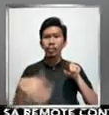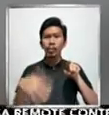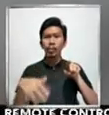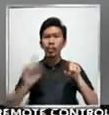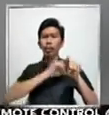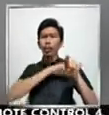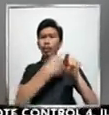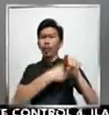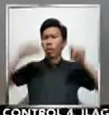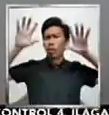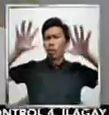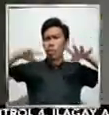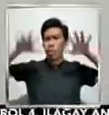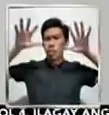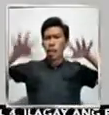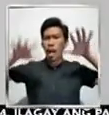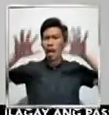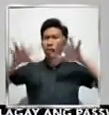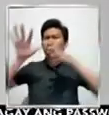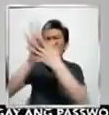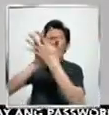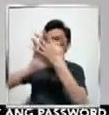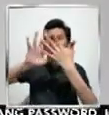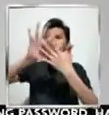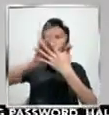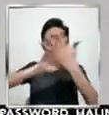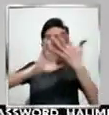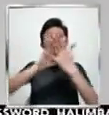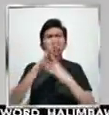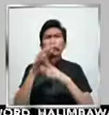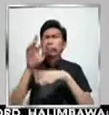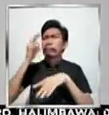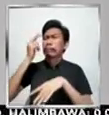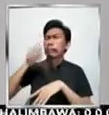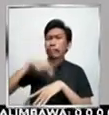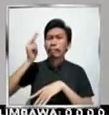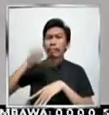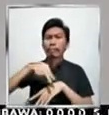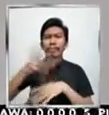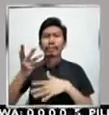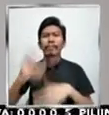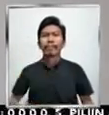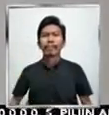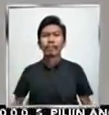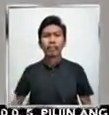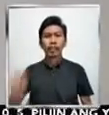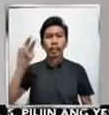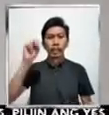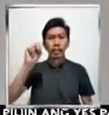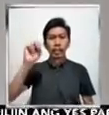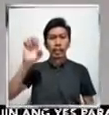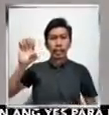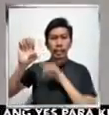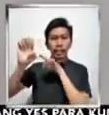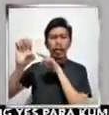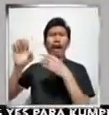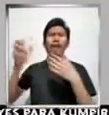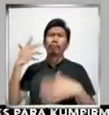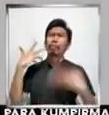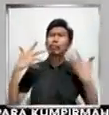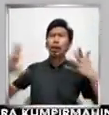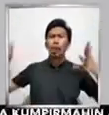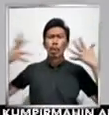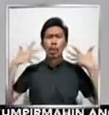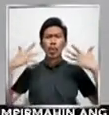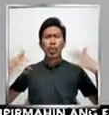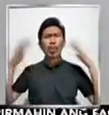halos zero visibility na sa lugar. Gaya sa Nueva Ecija, mula sa mainit na panahon, bigla na lang daw